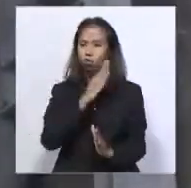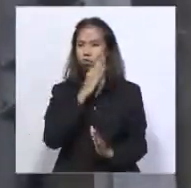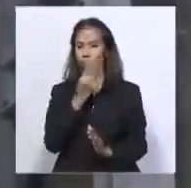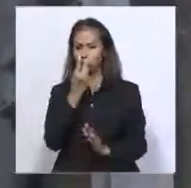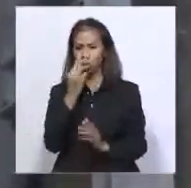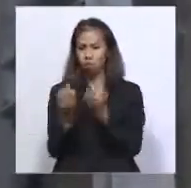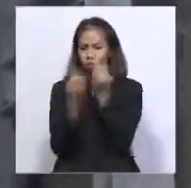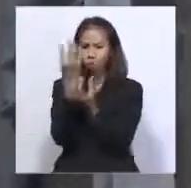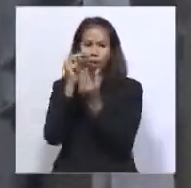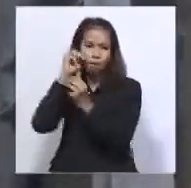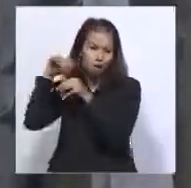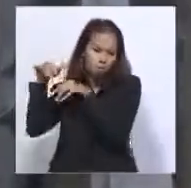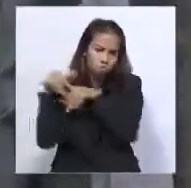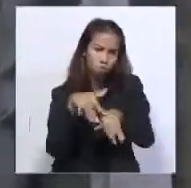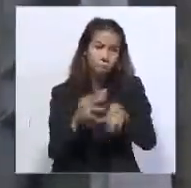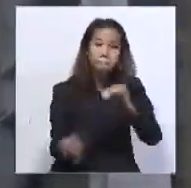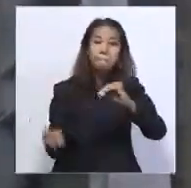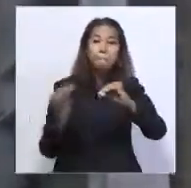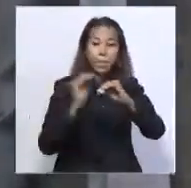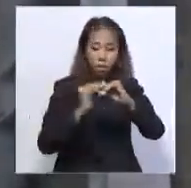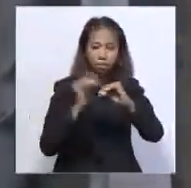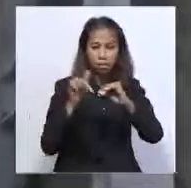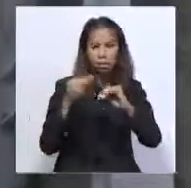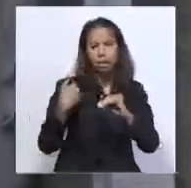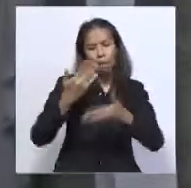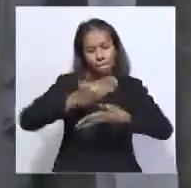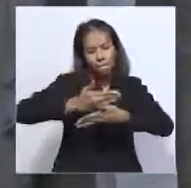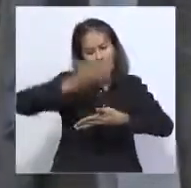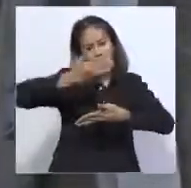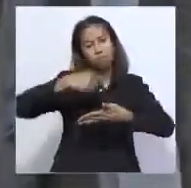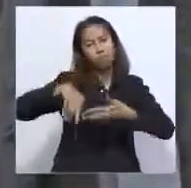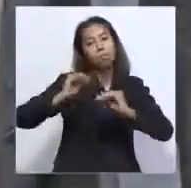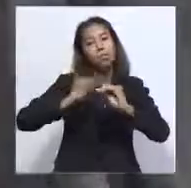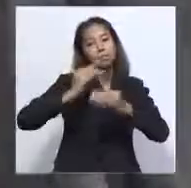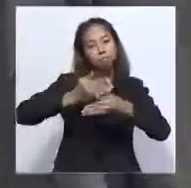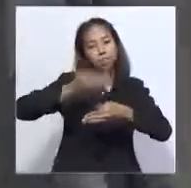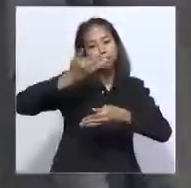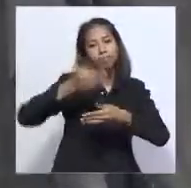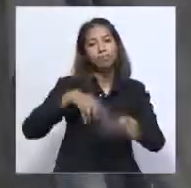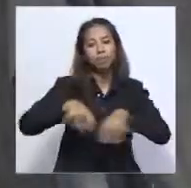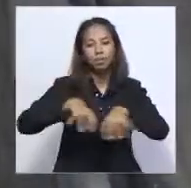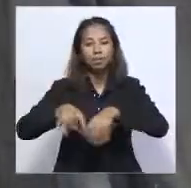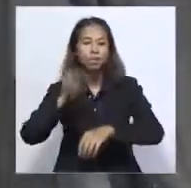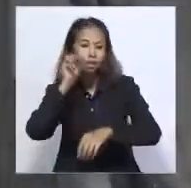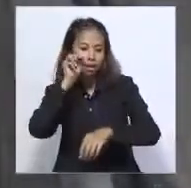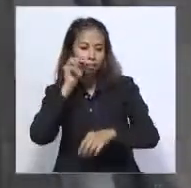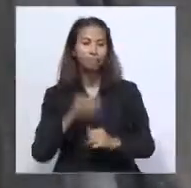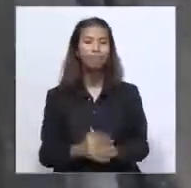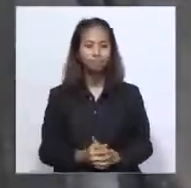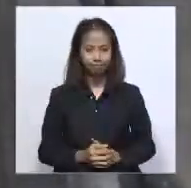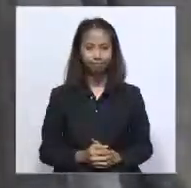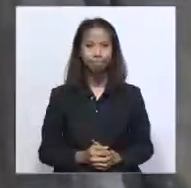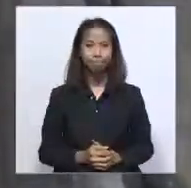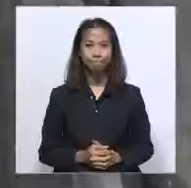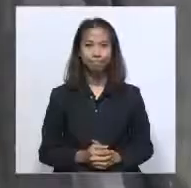านการณ์น้ำป่าไหลหลากเข้ามาสมทบเพิ่มขึ้นอีกนะครับก็จะมีการยกประตูระบายน้ำขึ้นแล้วก็บริหารจัดการน้ำอย่างเหมาะสมครับ